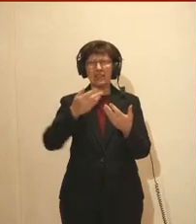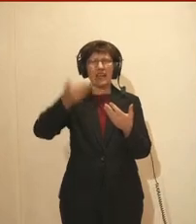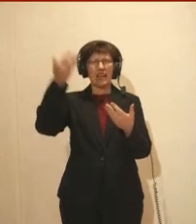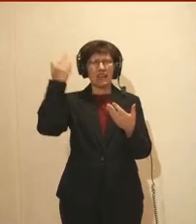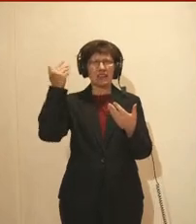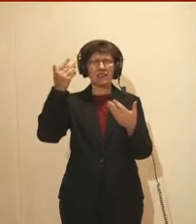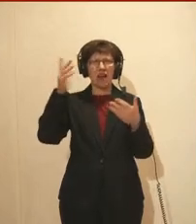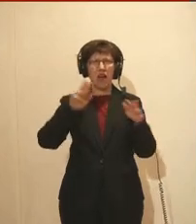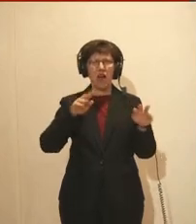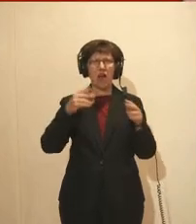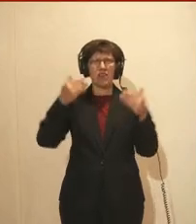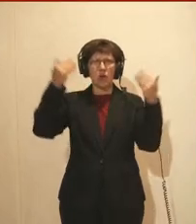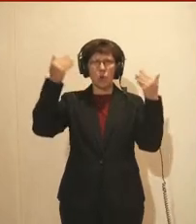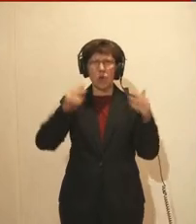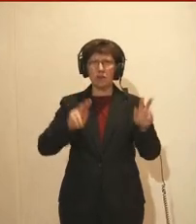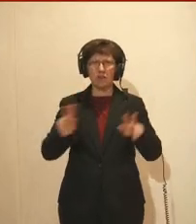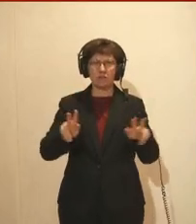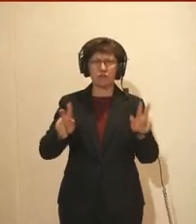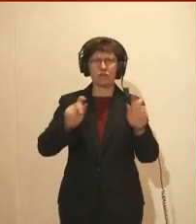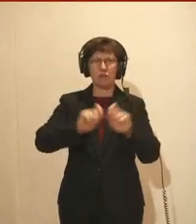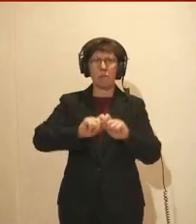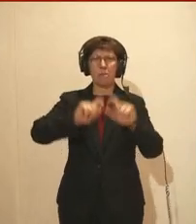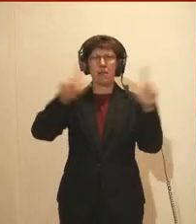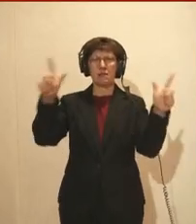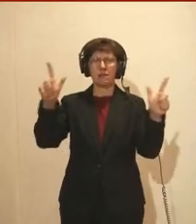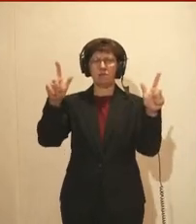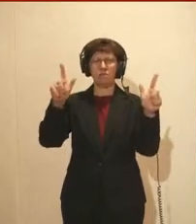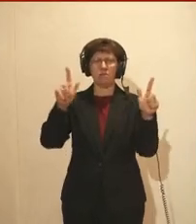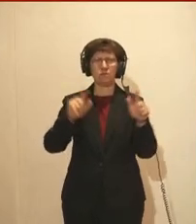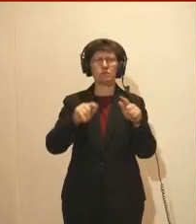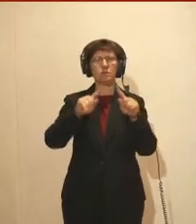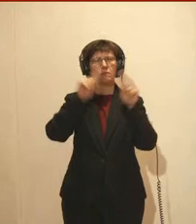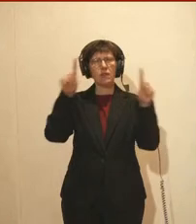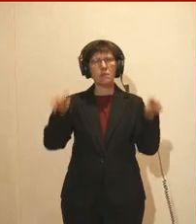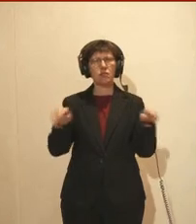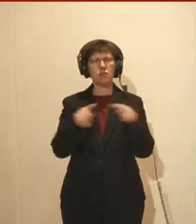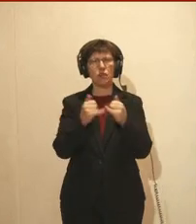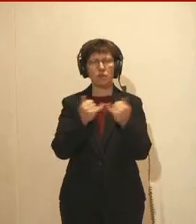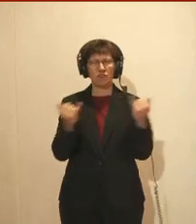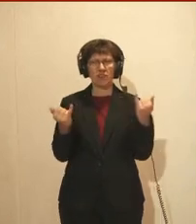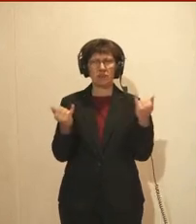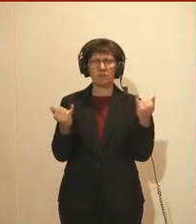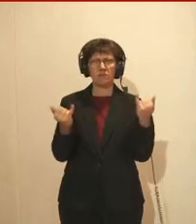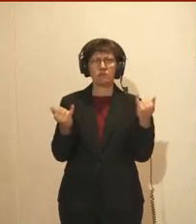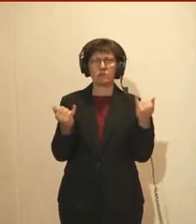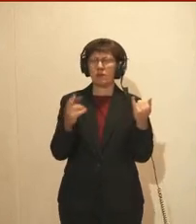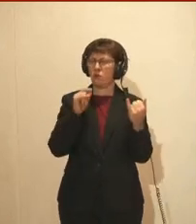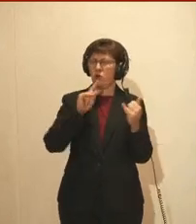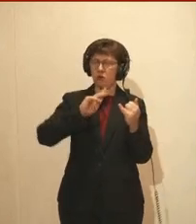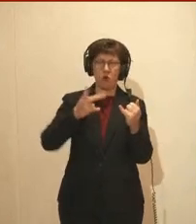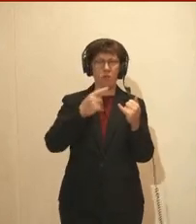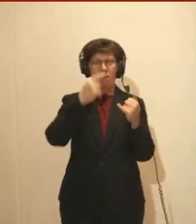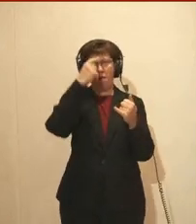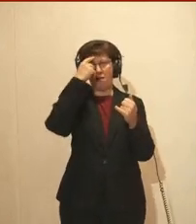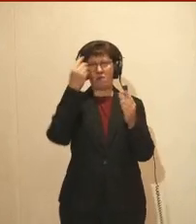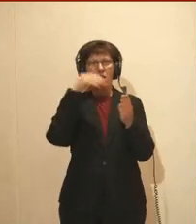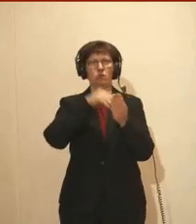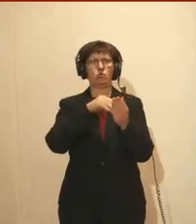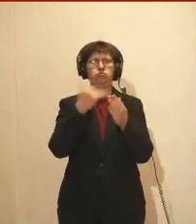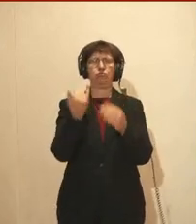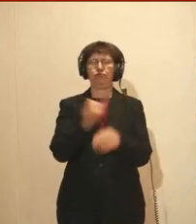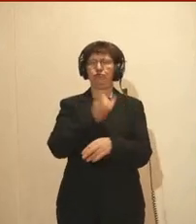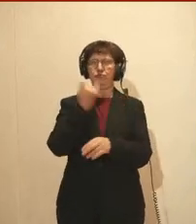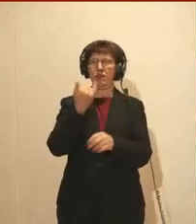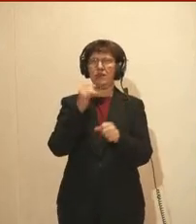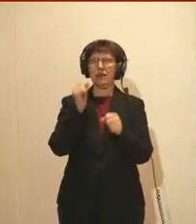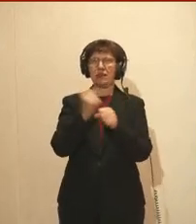den kulissen aussieht und wie daneben sich das bild auf dem bildschirm ergibt es ist noch mal ein erlebnis zusätzlich das